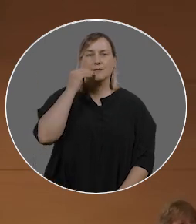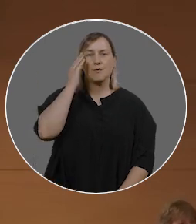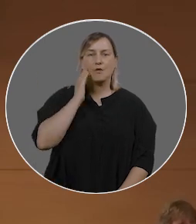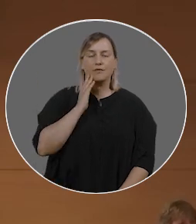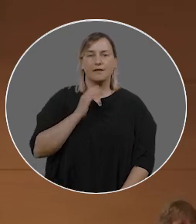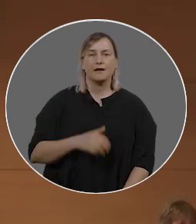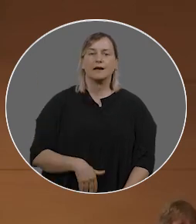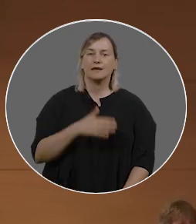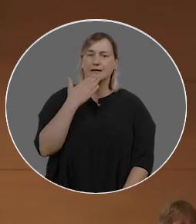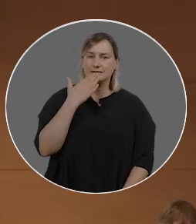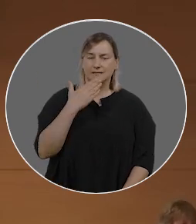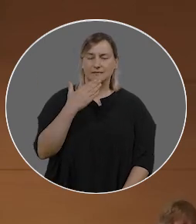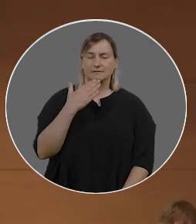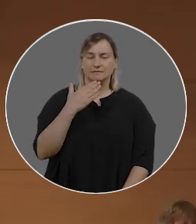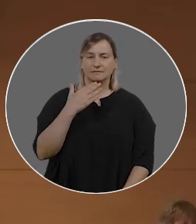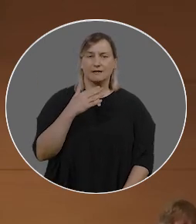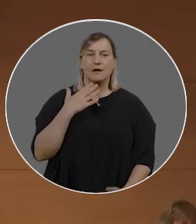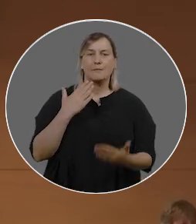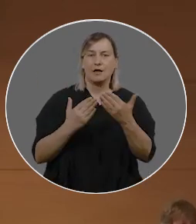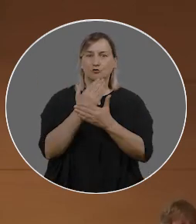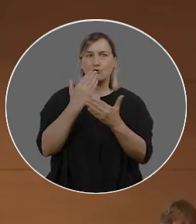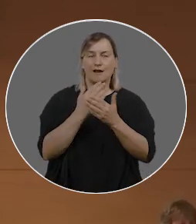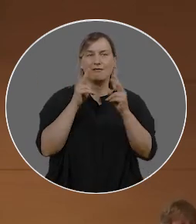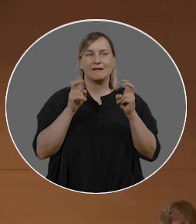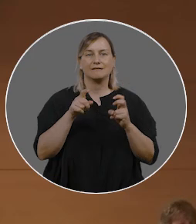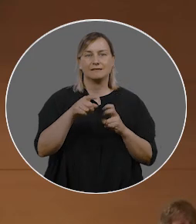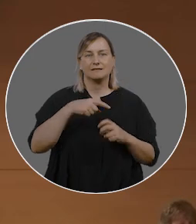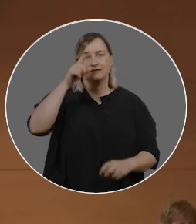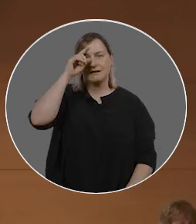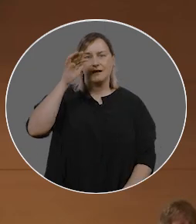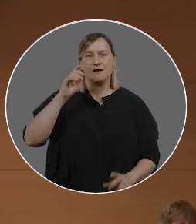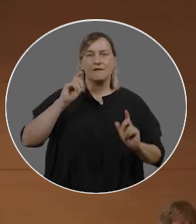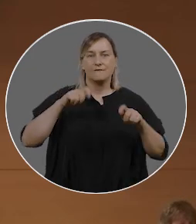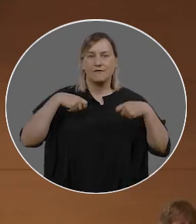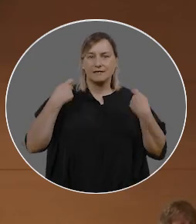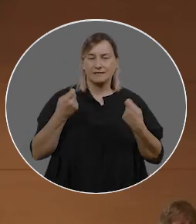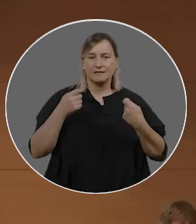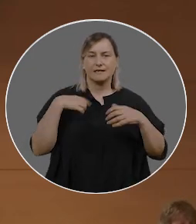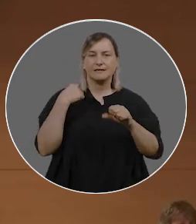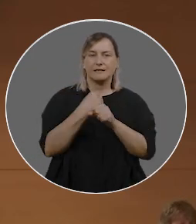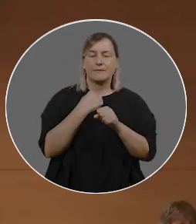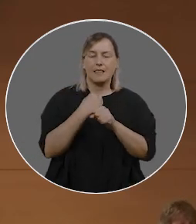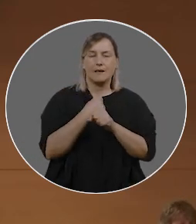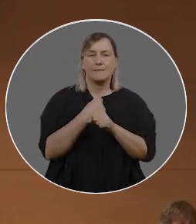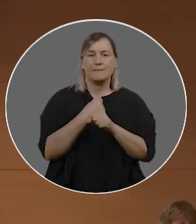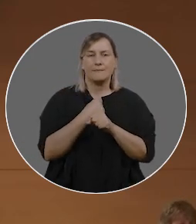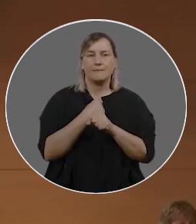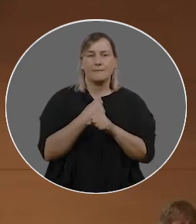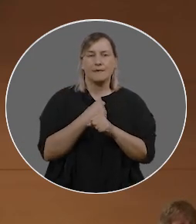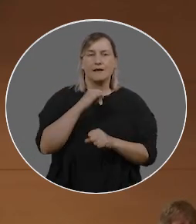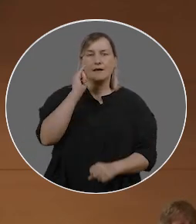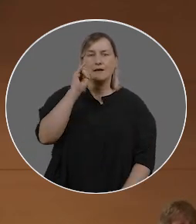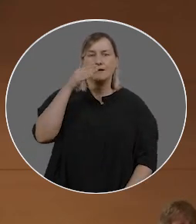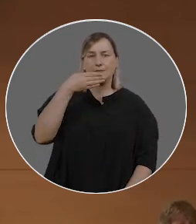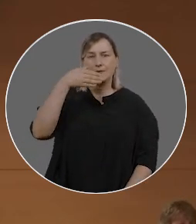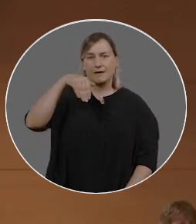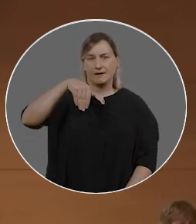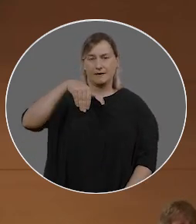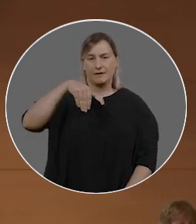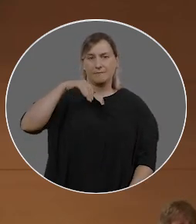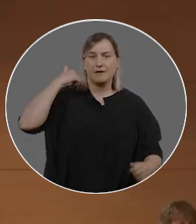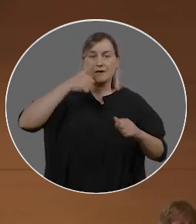Hola, bon dia. Moltes gràcies per les jornades. Em dic Francesc, treballem per